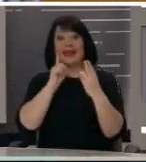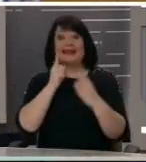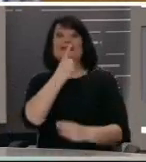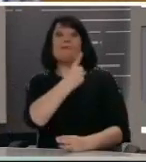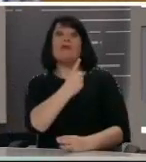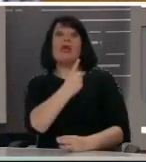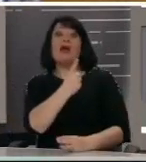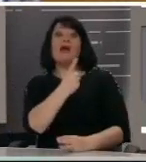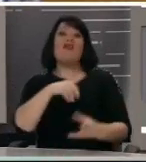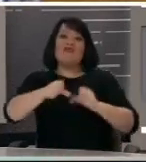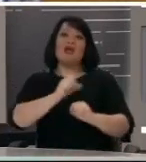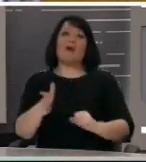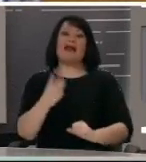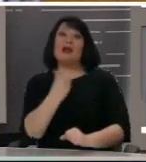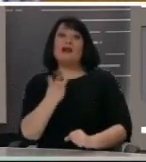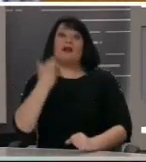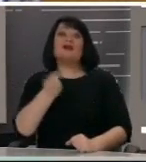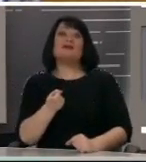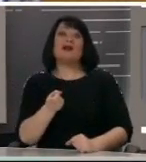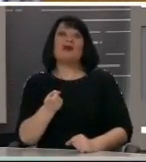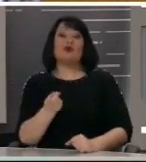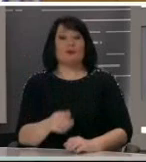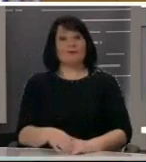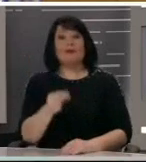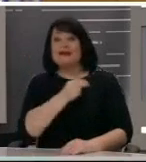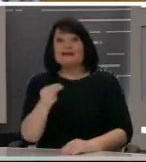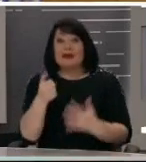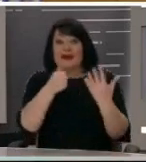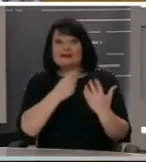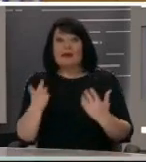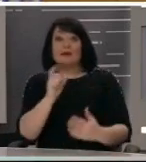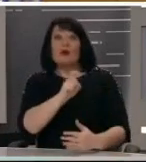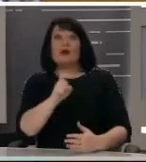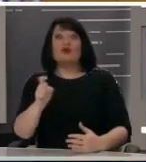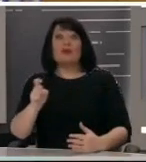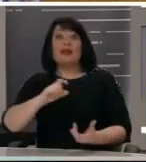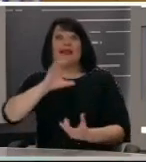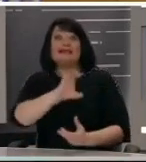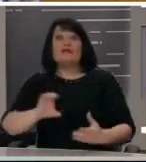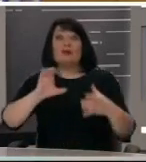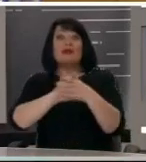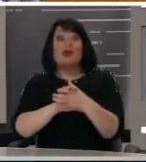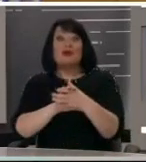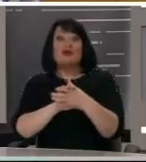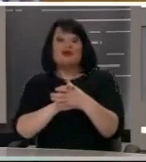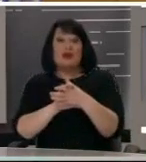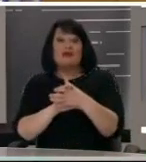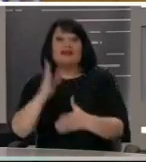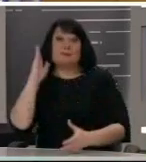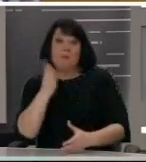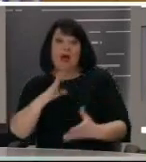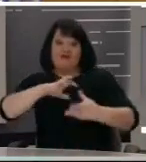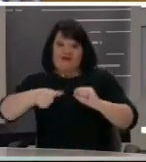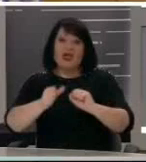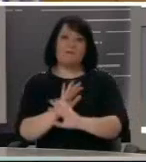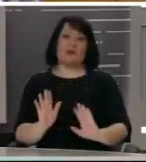33%. Πρόκειται για 62 εκατομμύρια γυναίκες στην Ευρωπαϊκή Ένωση. Στην